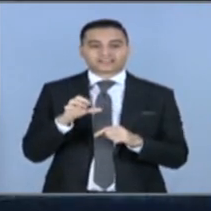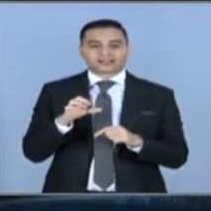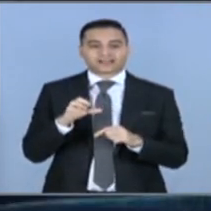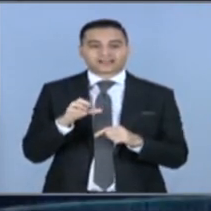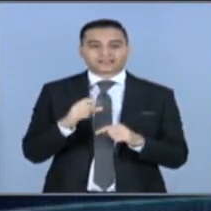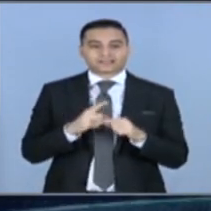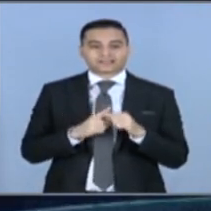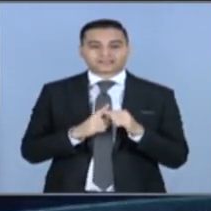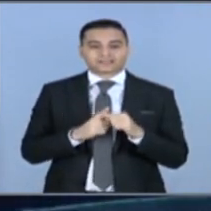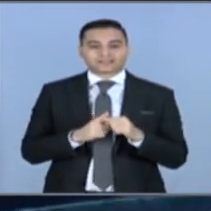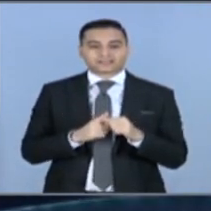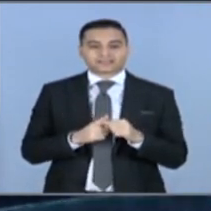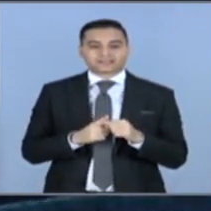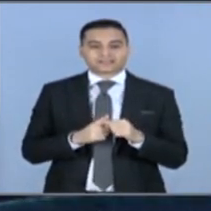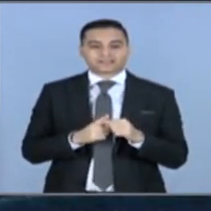71 في 9